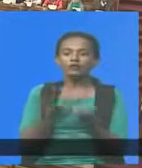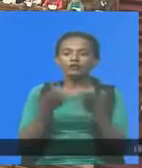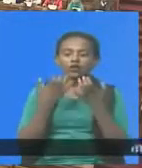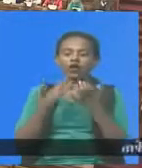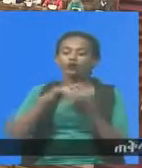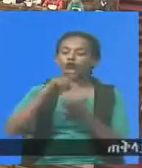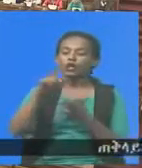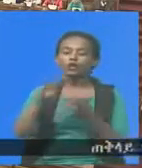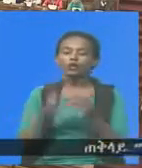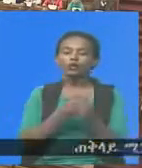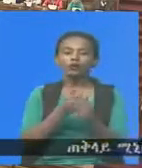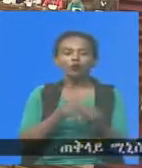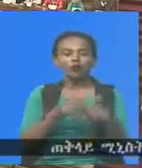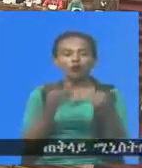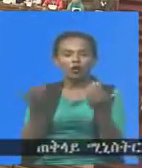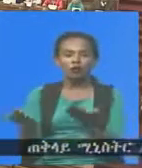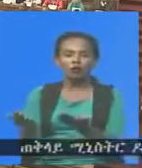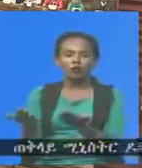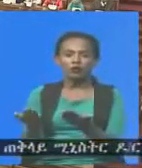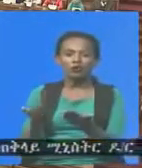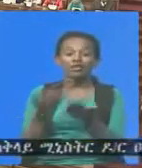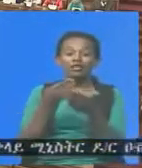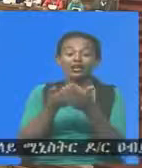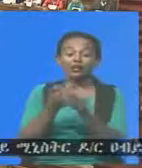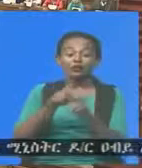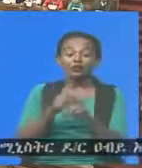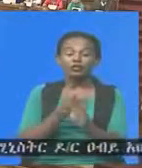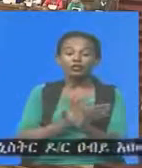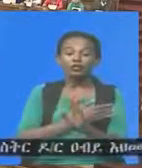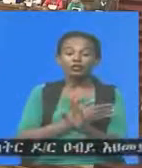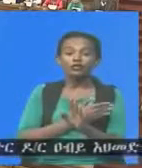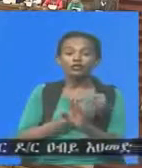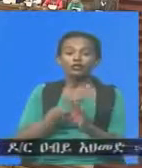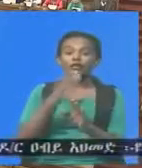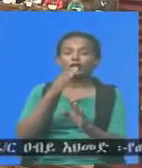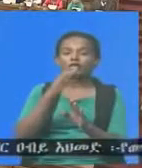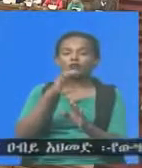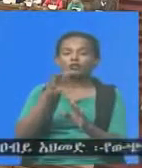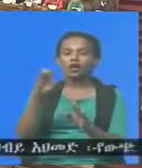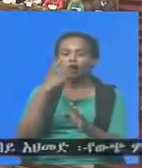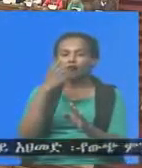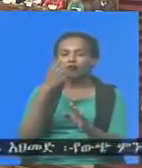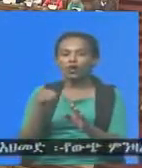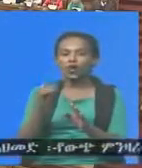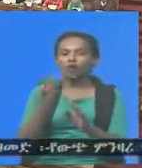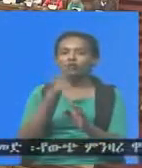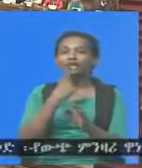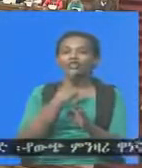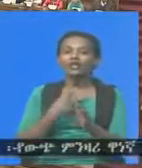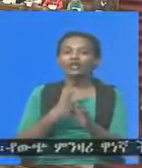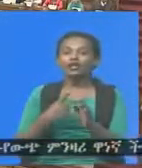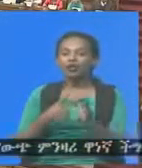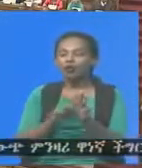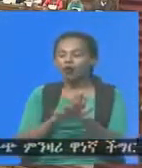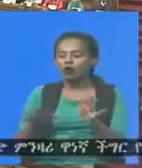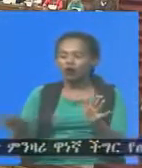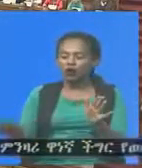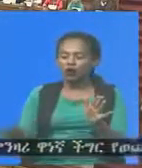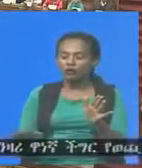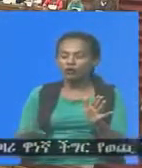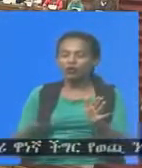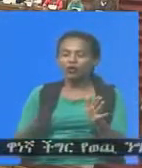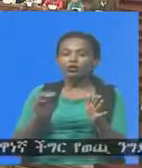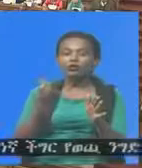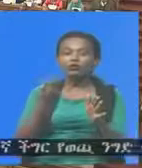ጥያቄ እንደሚከተለው አቀርባለሁ። ከቅርብ ጊዜ ወዲህ በመስራቅ አፍሪካ በተለይም በቀይ ባህር አካባቢ የተወሰኑ የባህረ ሰላጤው ሀገራት የጦር